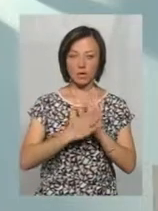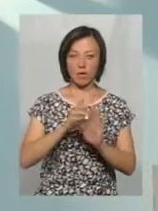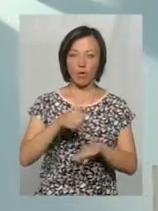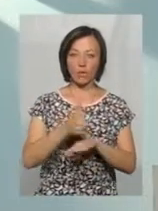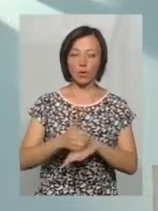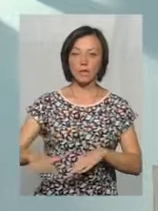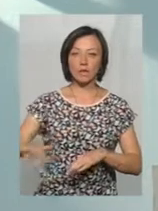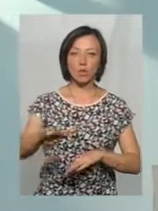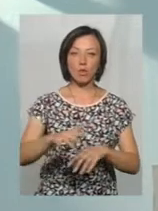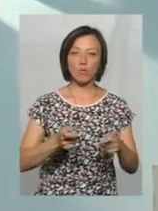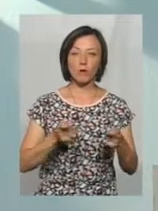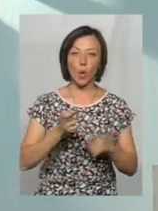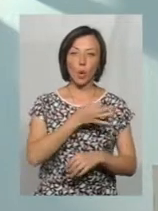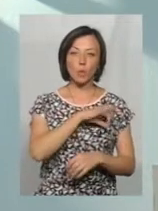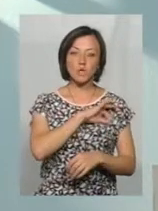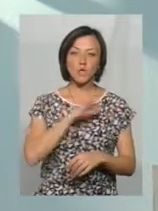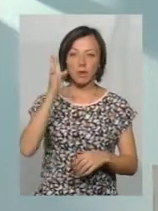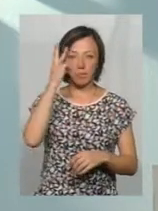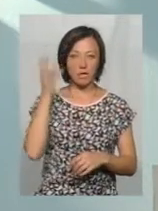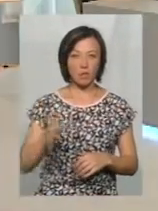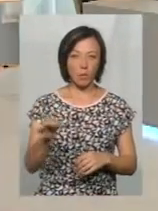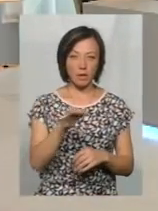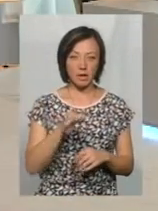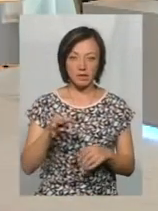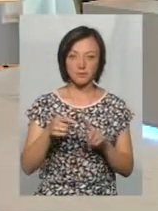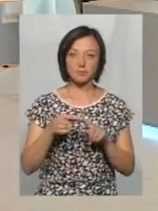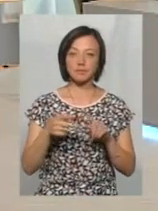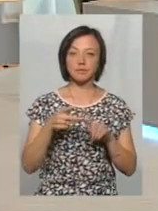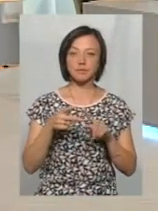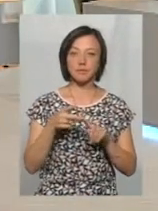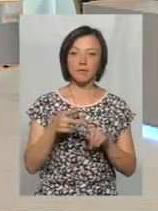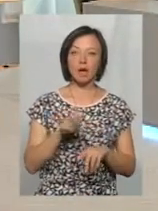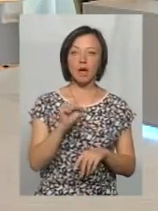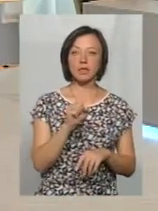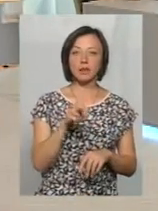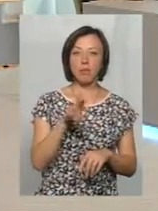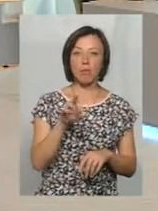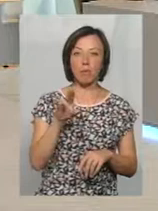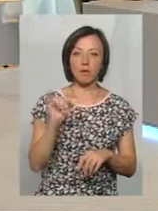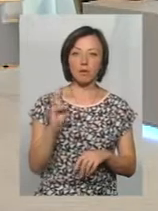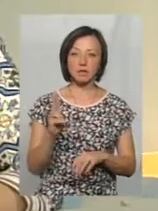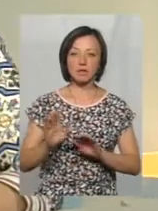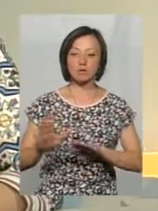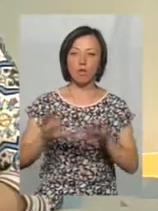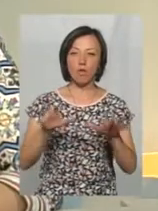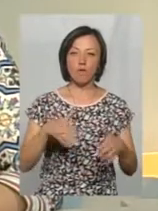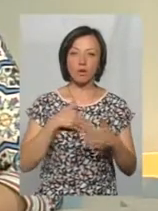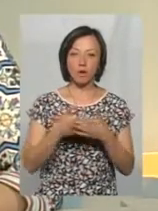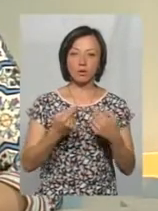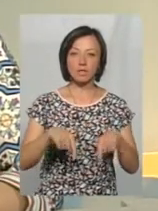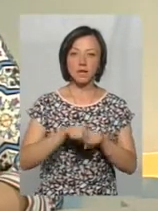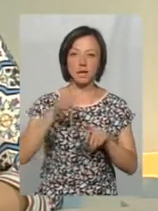головного територіального управління юстиції Хмельницької області. Мої вітання. Та Андрій Попик, заступник голови громадської організації